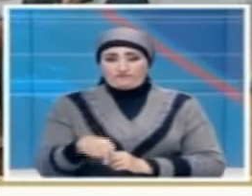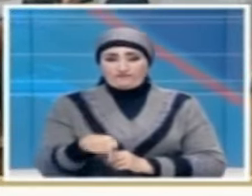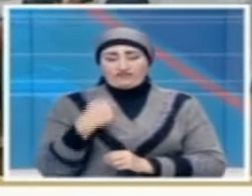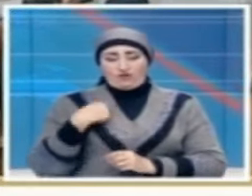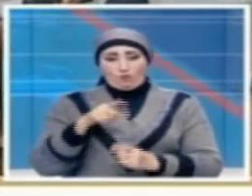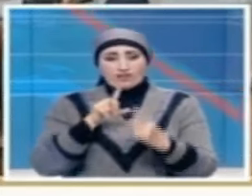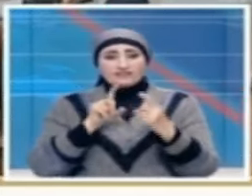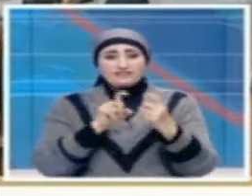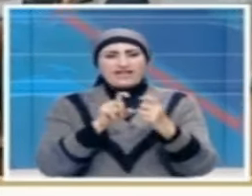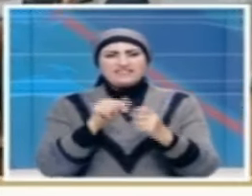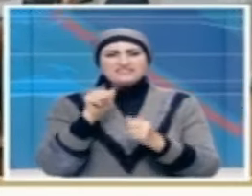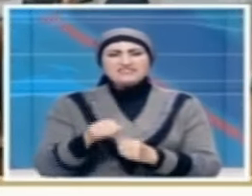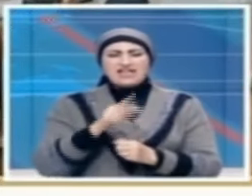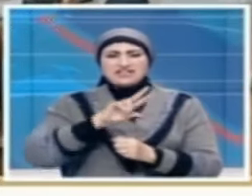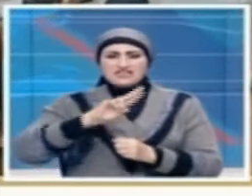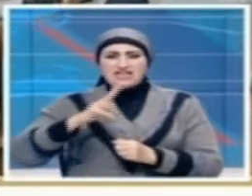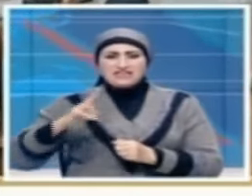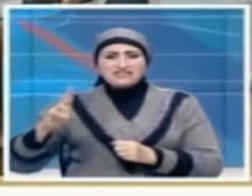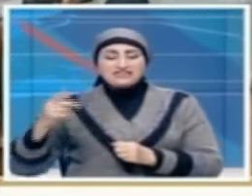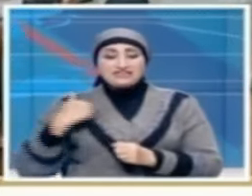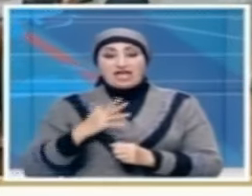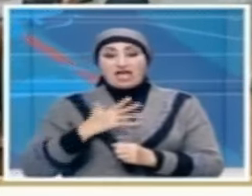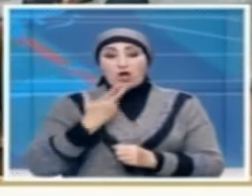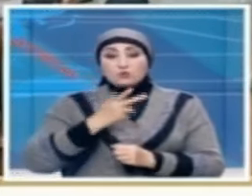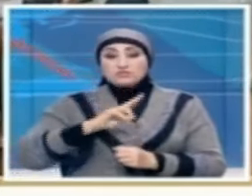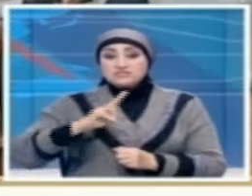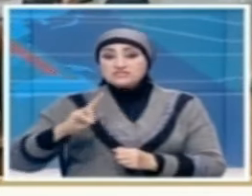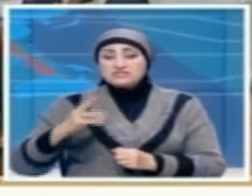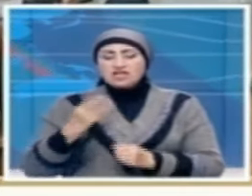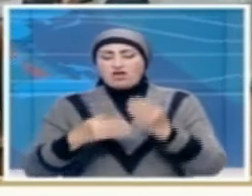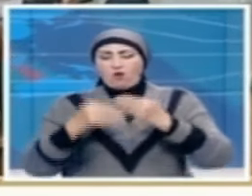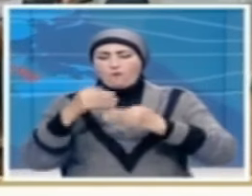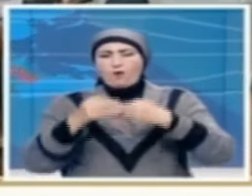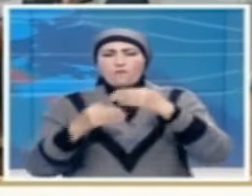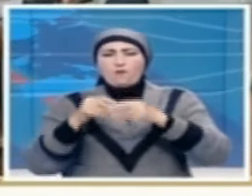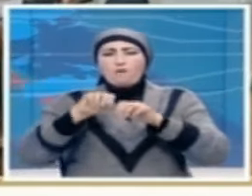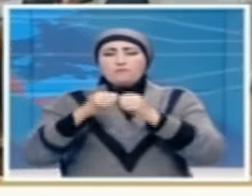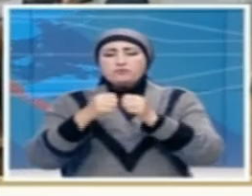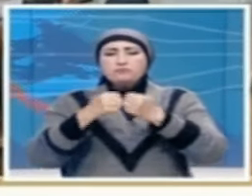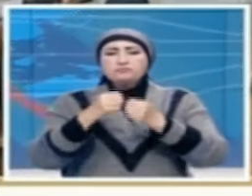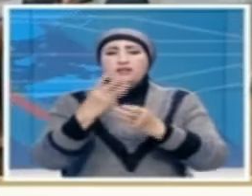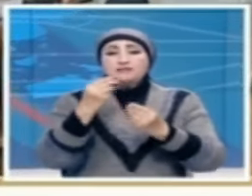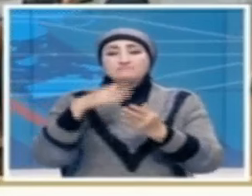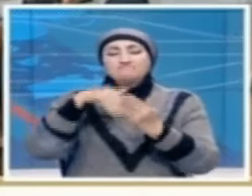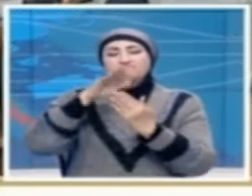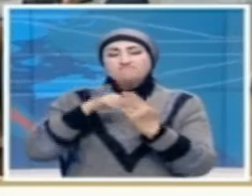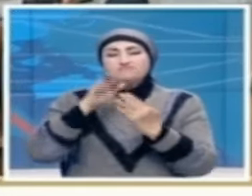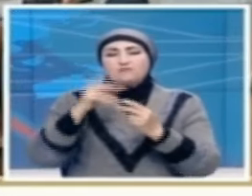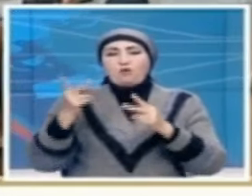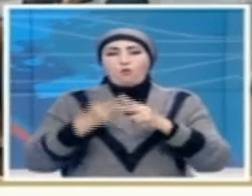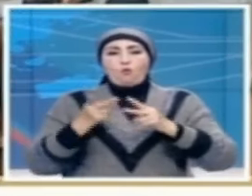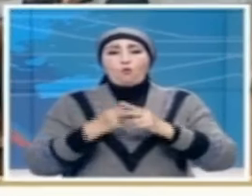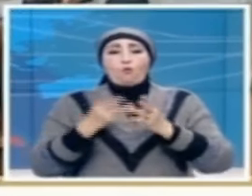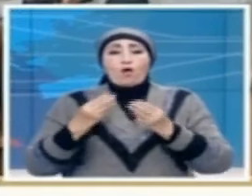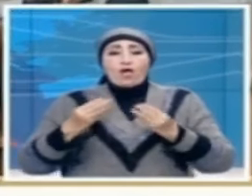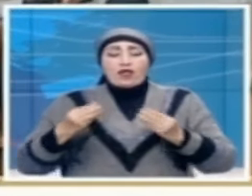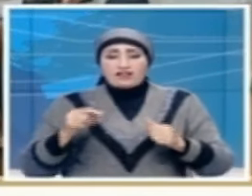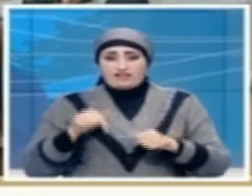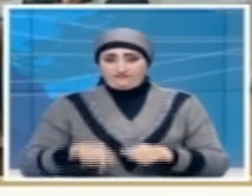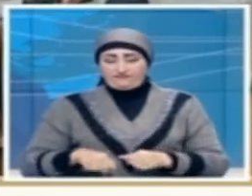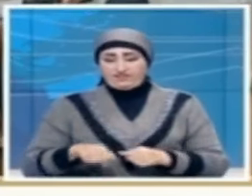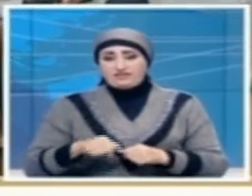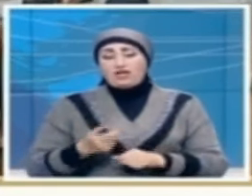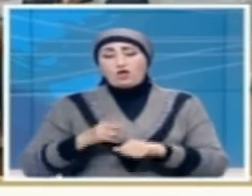تحديات تواجهها بسبب احتياج العديد من المباني للترميم وزيادة الكثافة السكانية في تلك